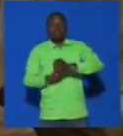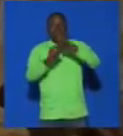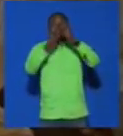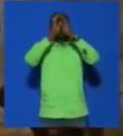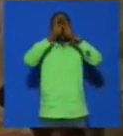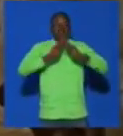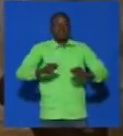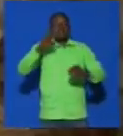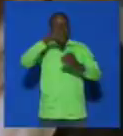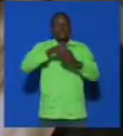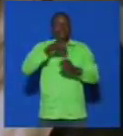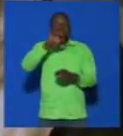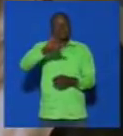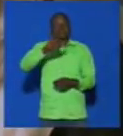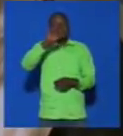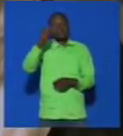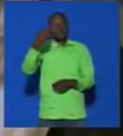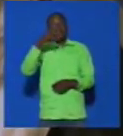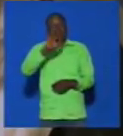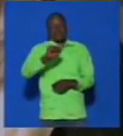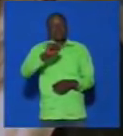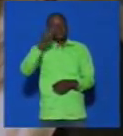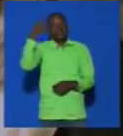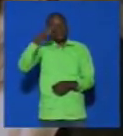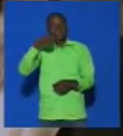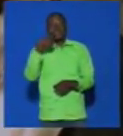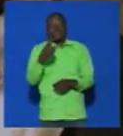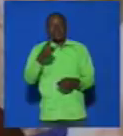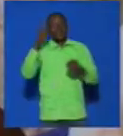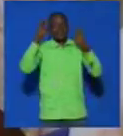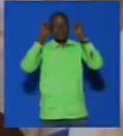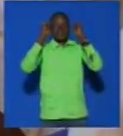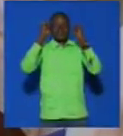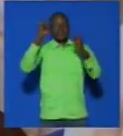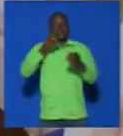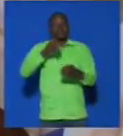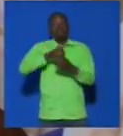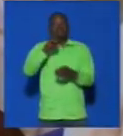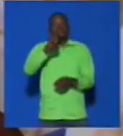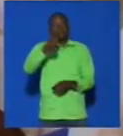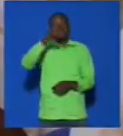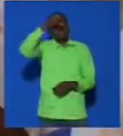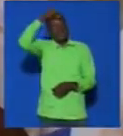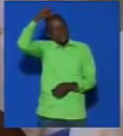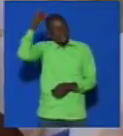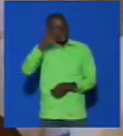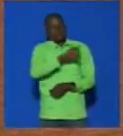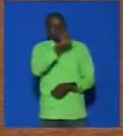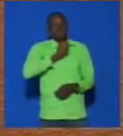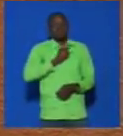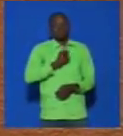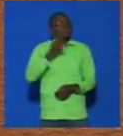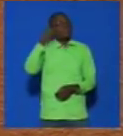le yagha l'action de l'association tu habites hallandale des maîtres coraniques du sahel je trouve que le thème